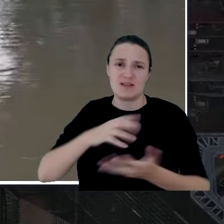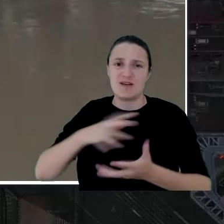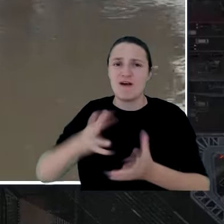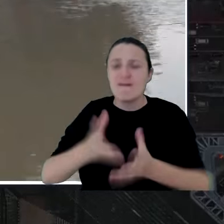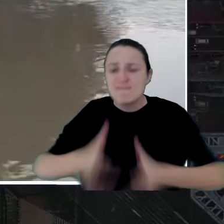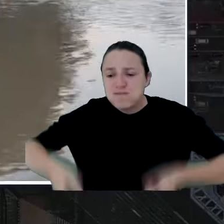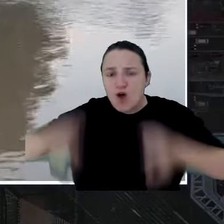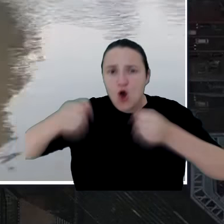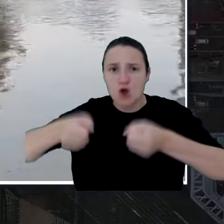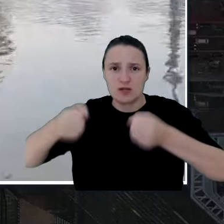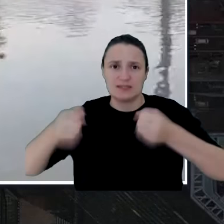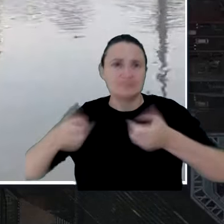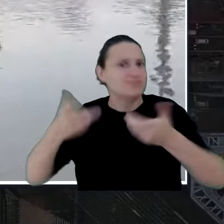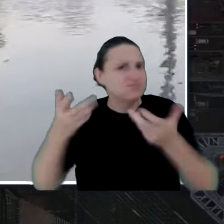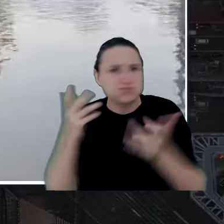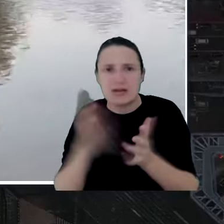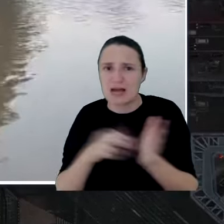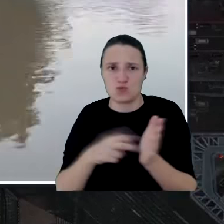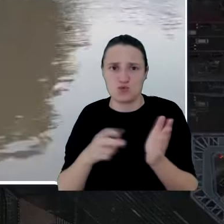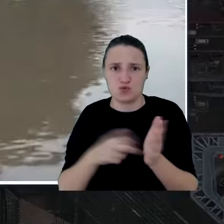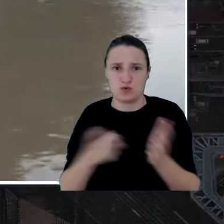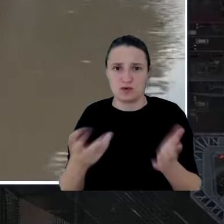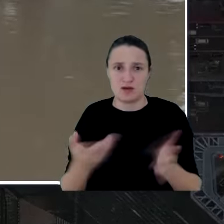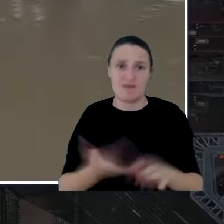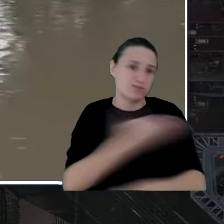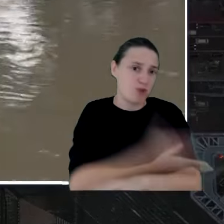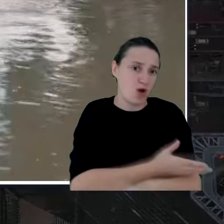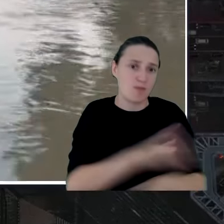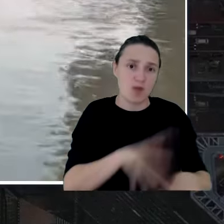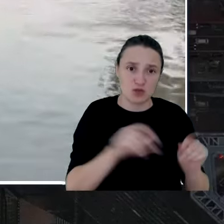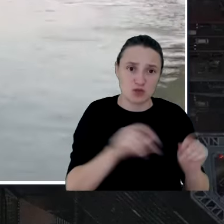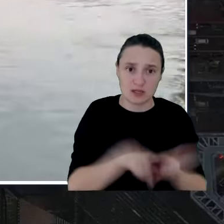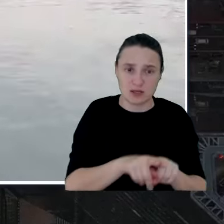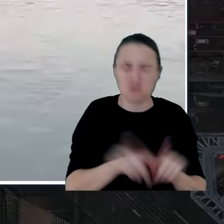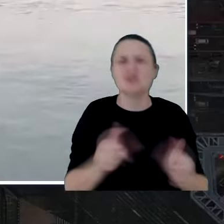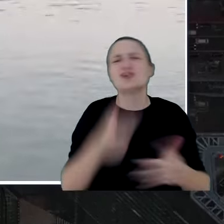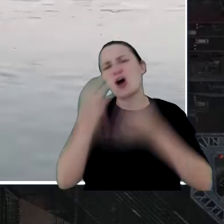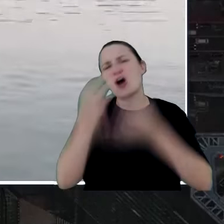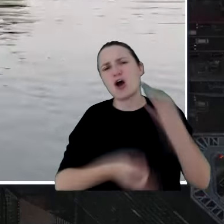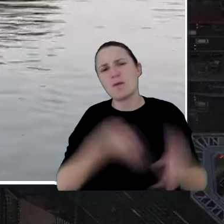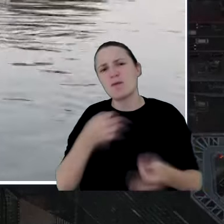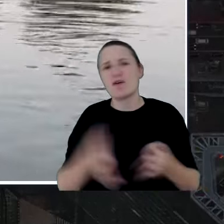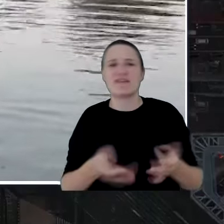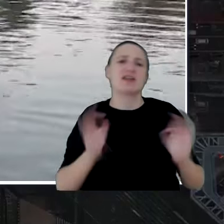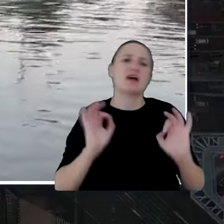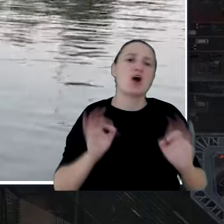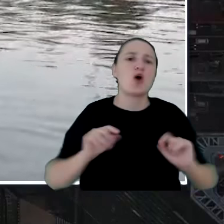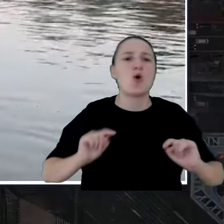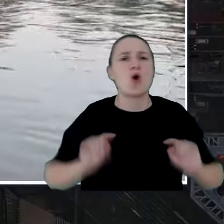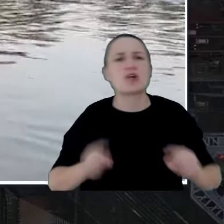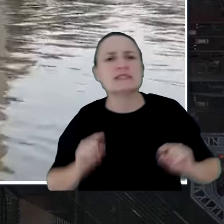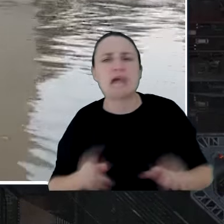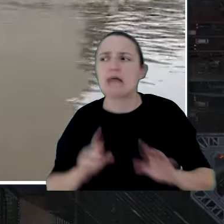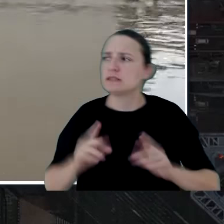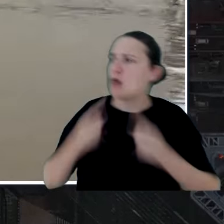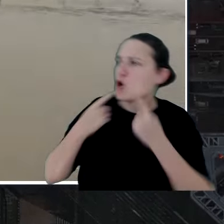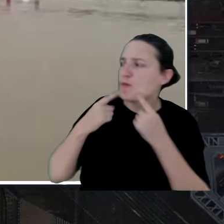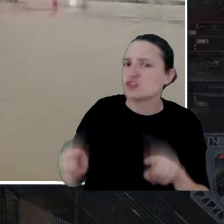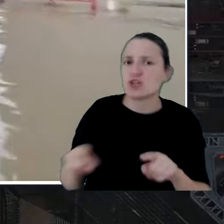brakowało tym bardziej na samym początku, więc co pani tutaj opowiada o jakiejś organizacji, jakiejś odpowiedzialności Prawa